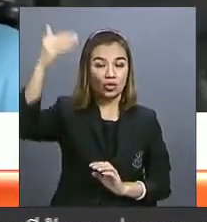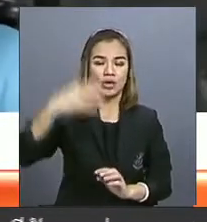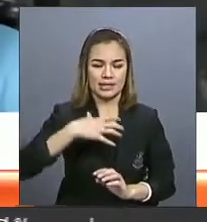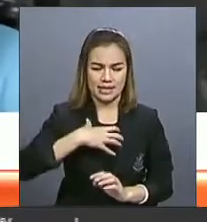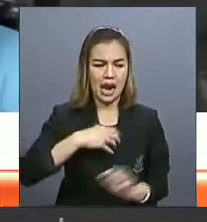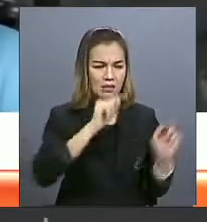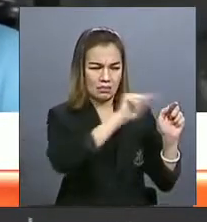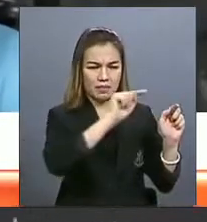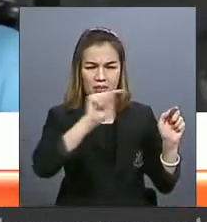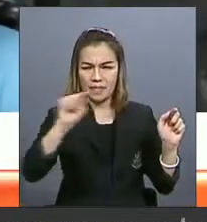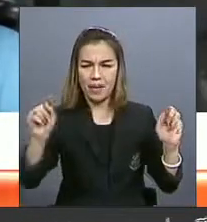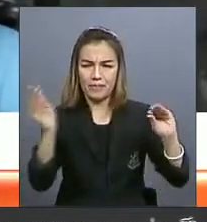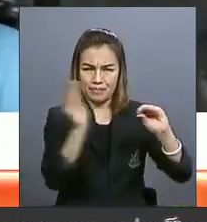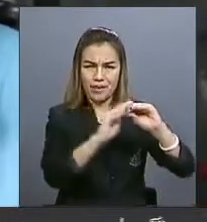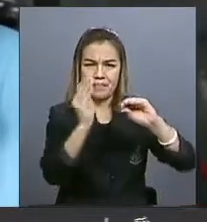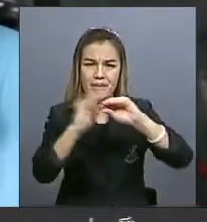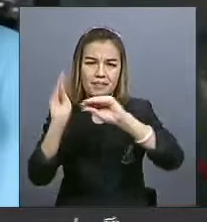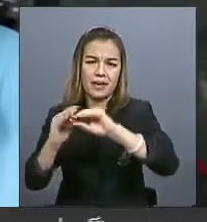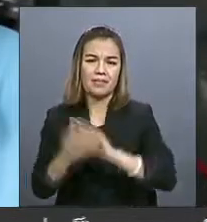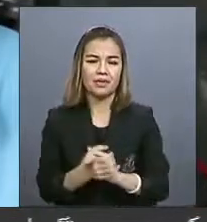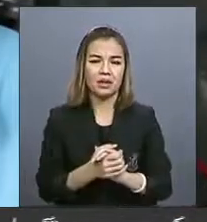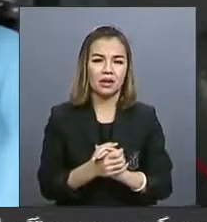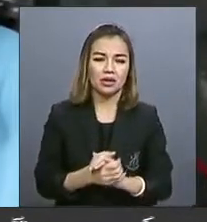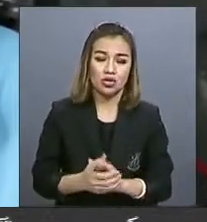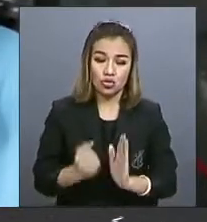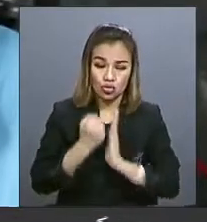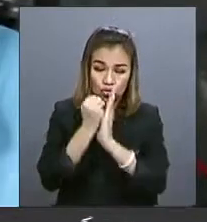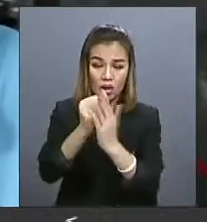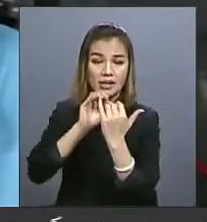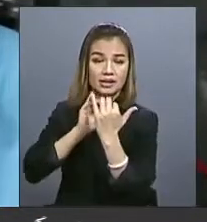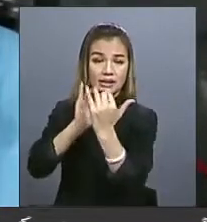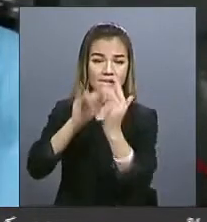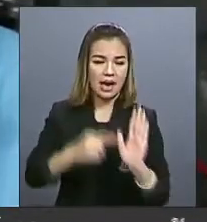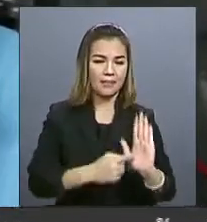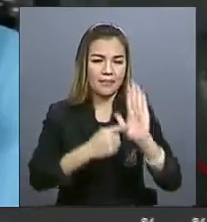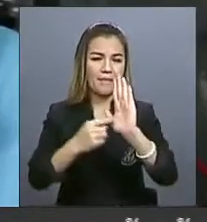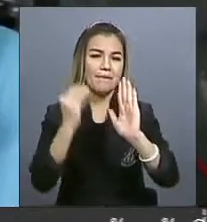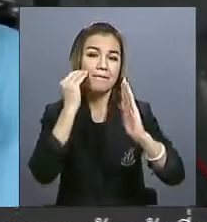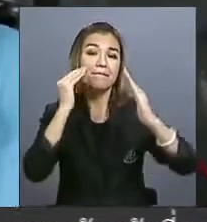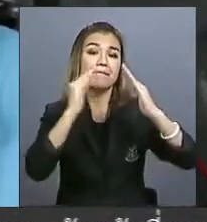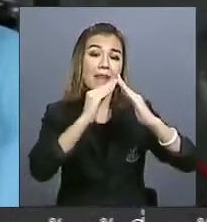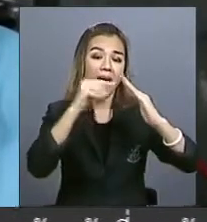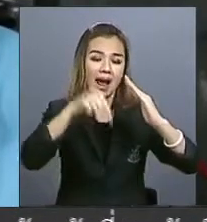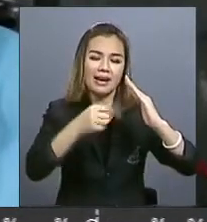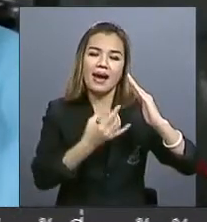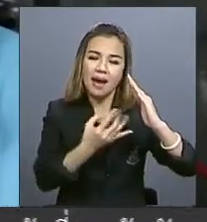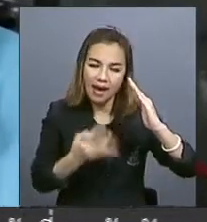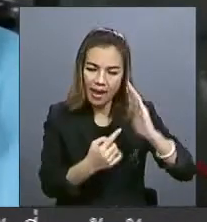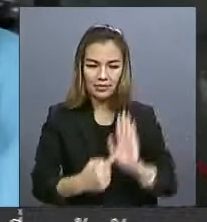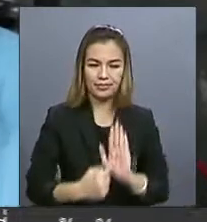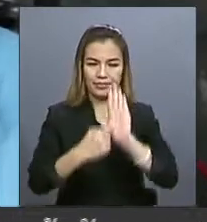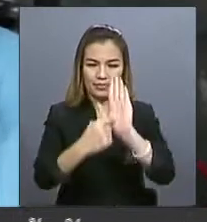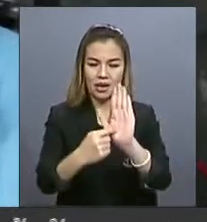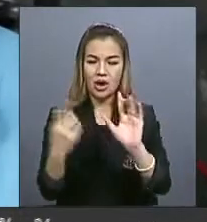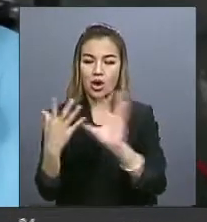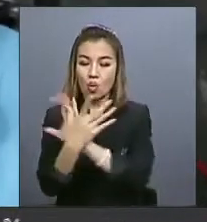ห่งที่สามารถจะสื่อหรือสะท้อนความเป็นตัวตนของบ้านหลังนั้นชุมชนย่านนั้นหรือว่าวัฒ